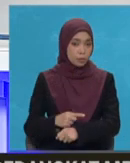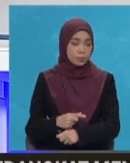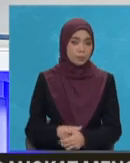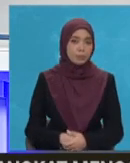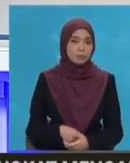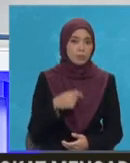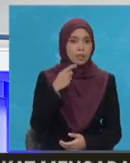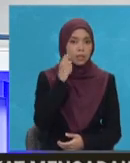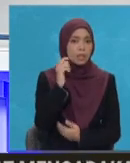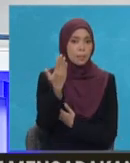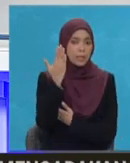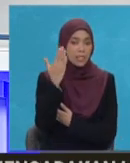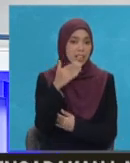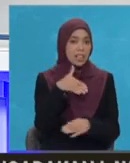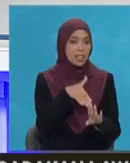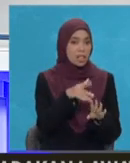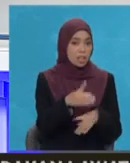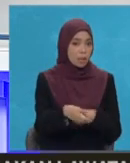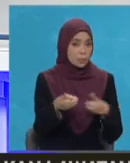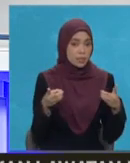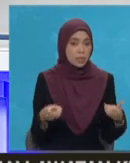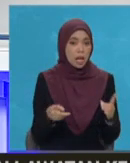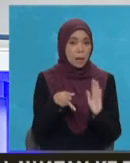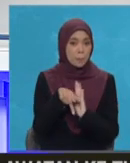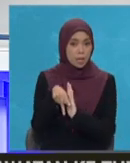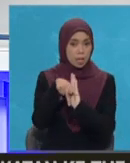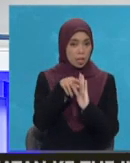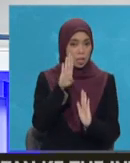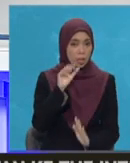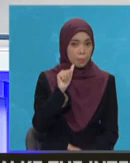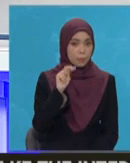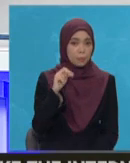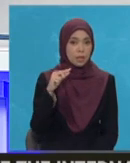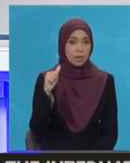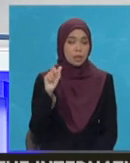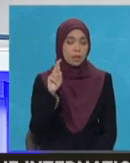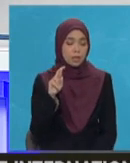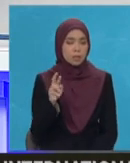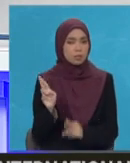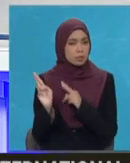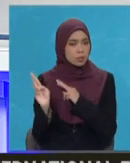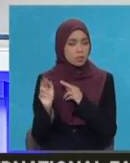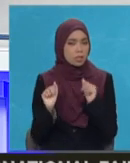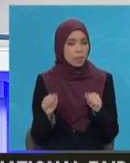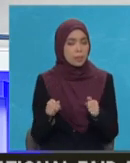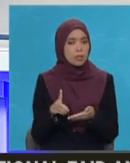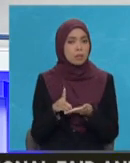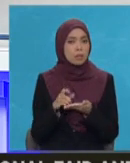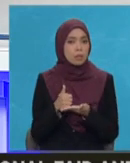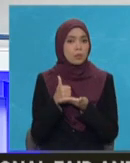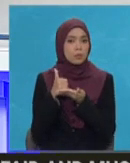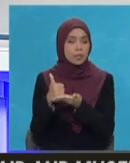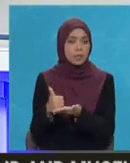yang diadakan pagi tadi di Kompleks dewan ke masyarakat membantu meringankan beban berbelanjaan anak-anak yatim